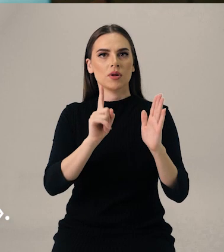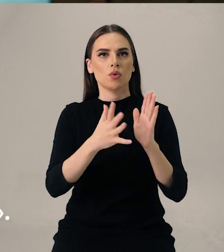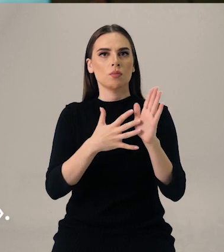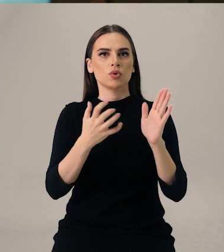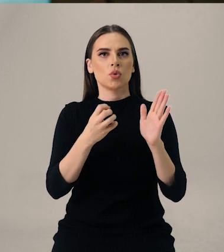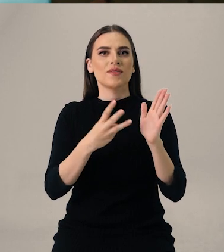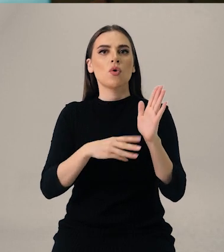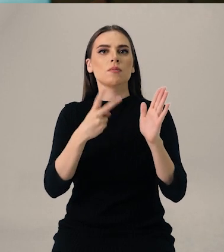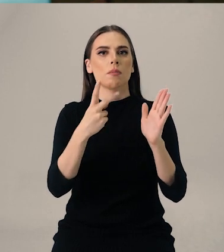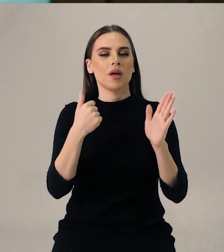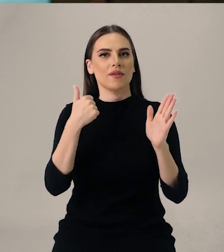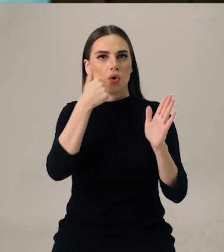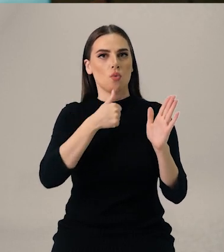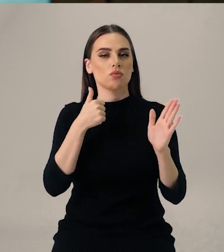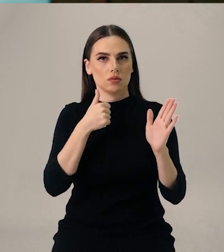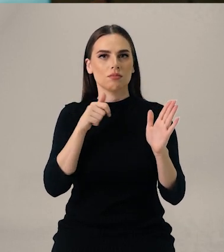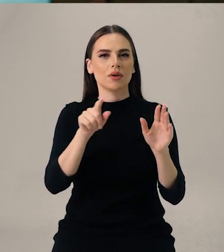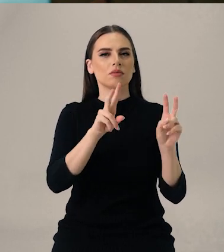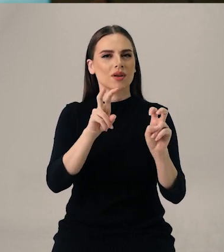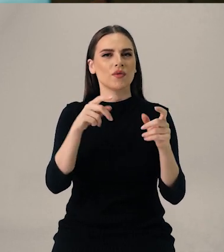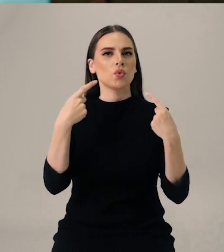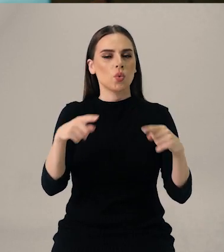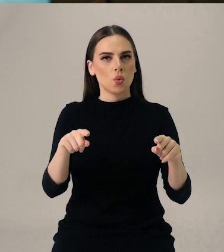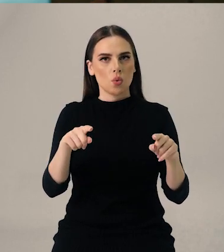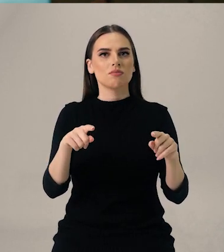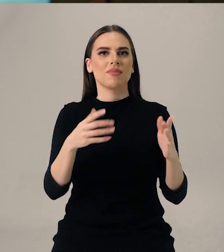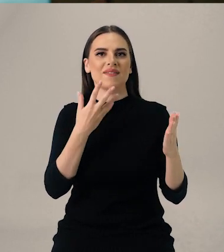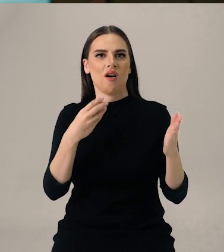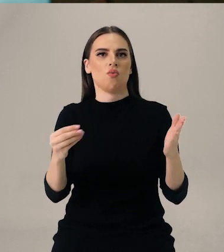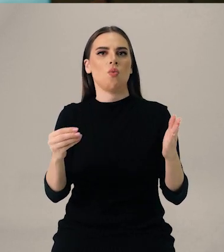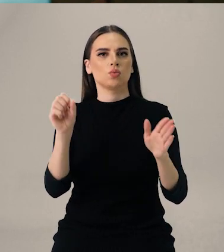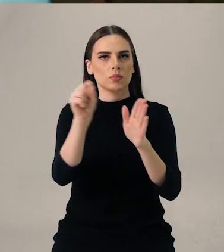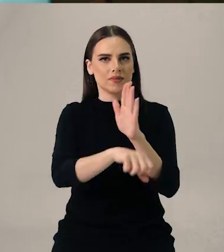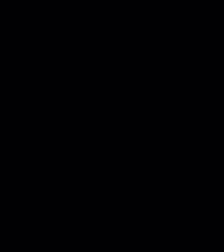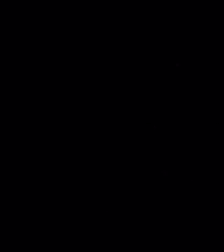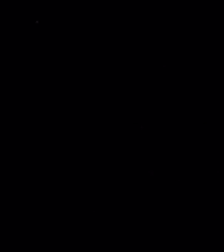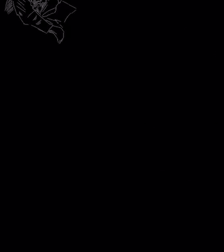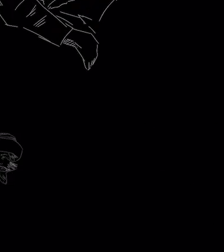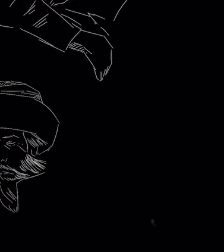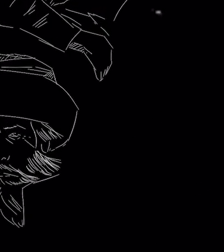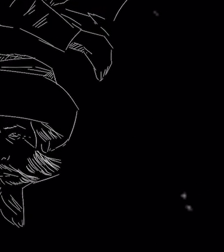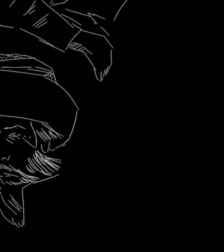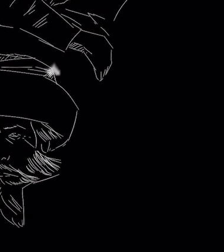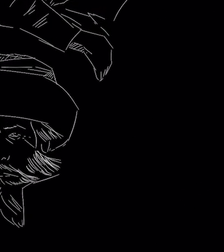1581 года. Ты можешь знать ее под другим названием «Иван Грозный убивает своего сына».